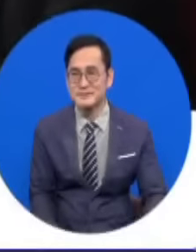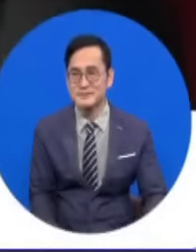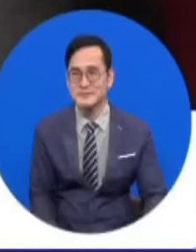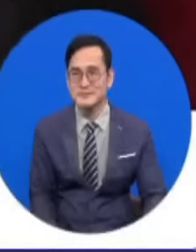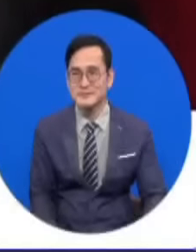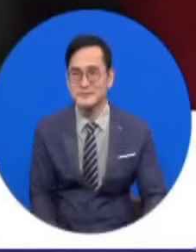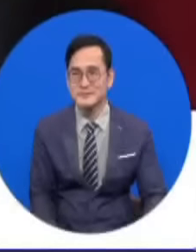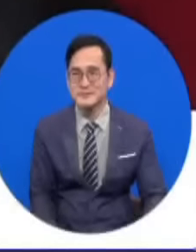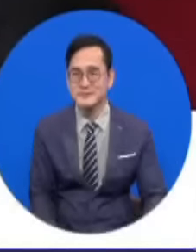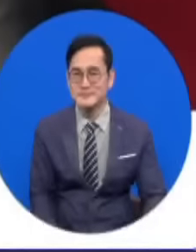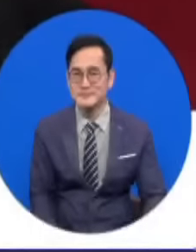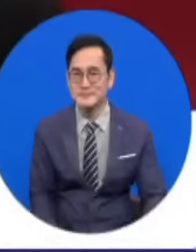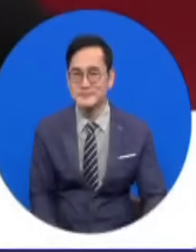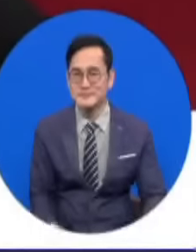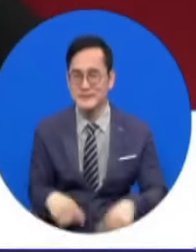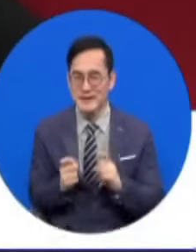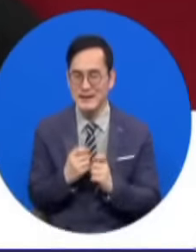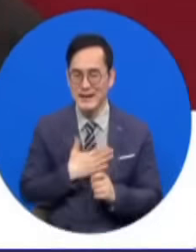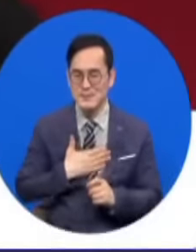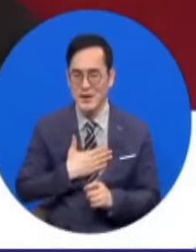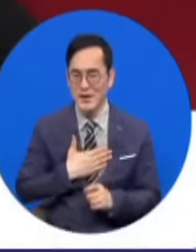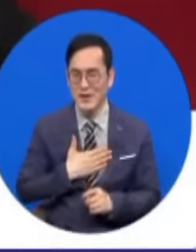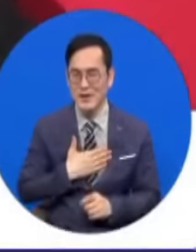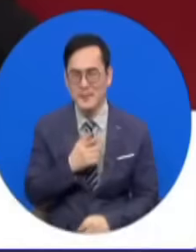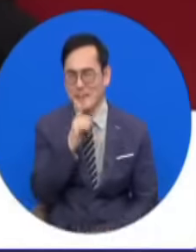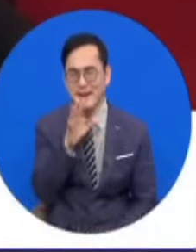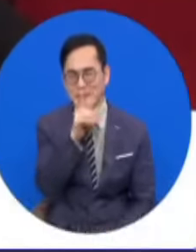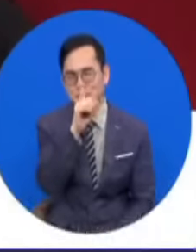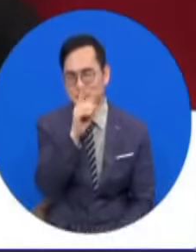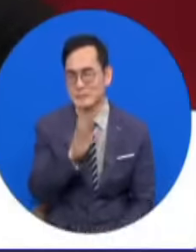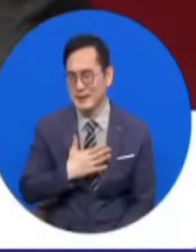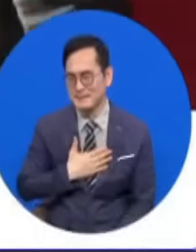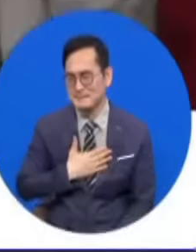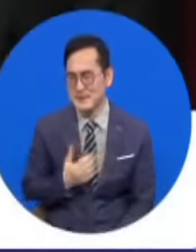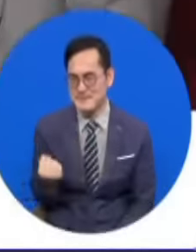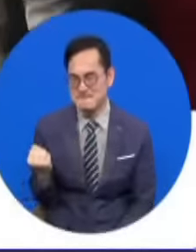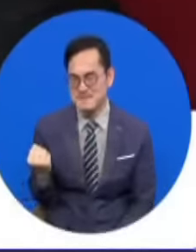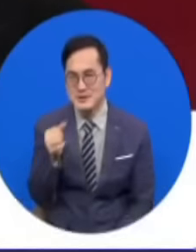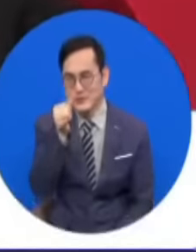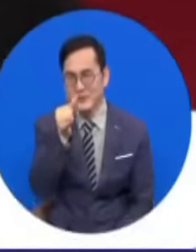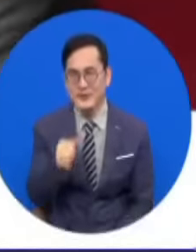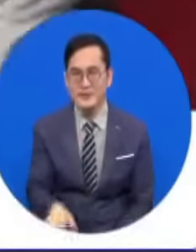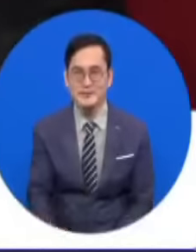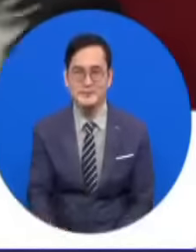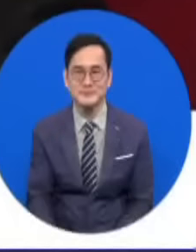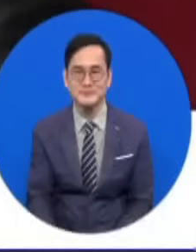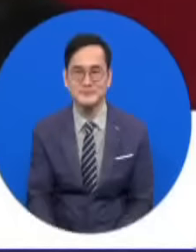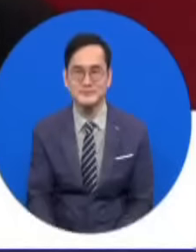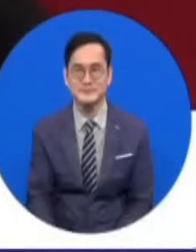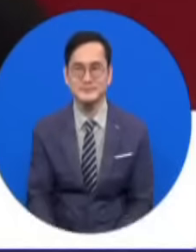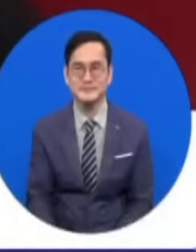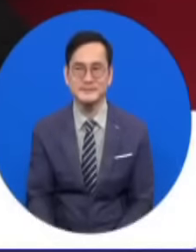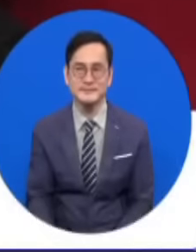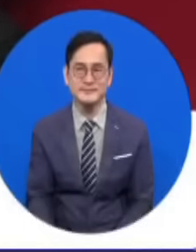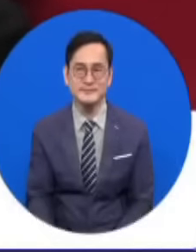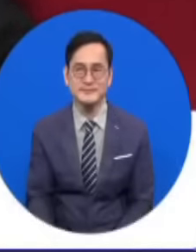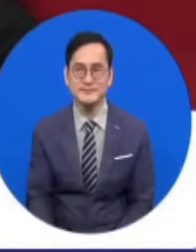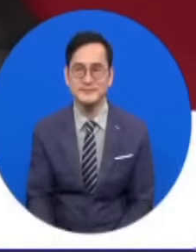판단할 수도 있는 것이죠 그러나 선거하고 한번 치고 보면은 대게 금이 남습니다 아 당내 선거에도 금이 남는 아